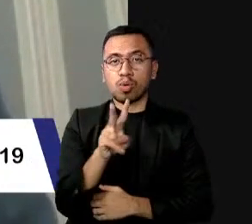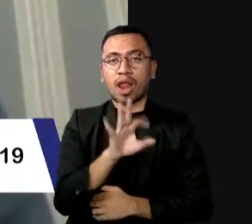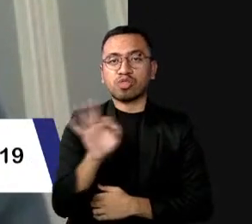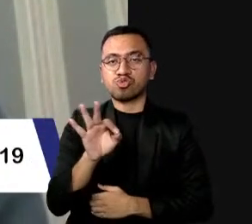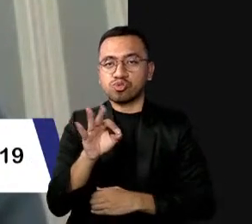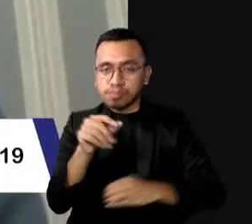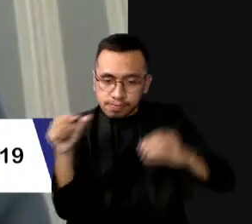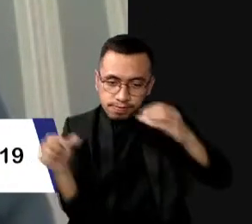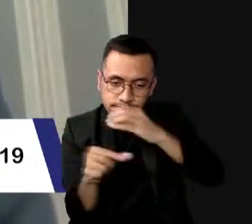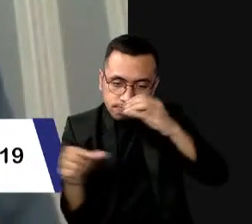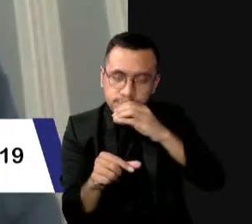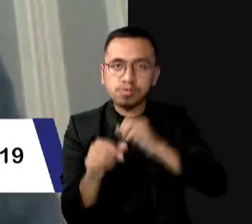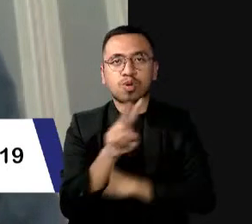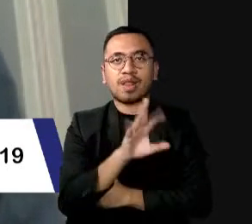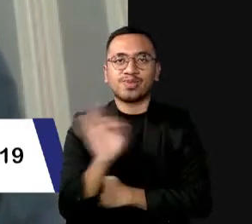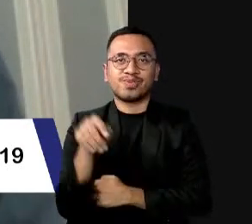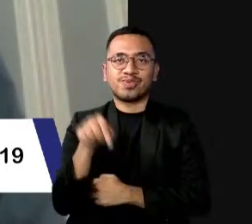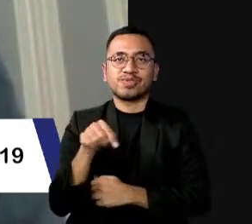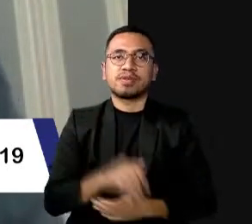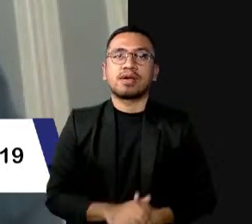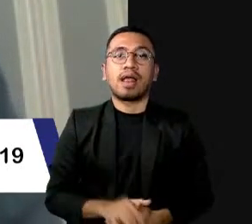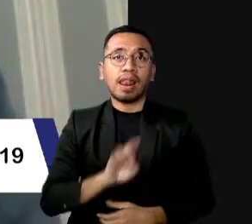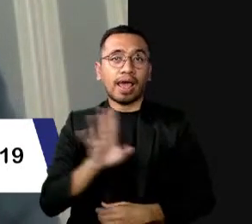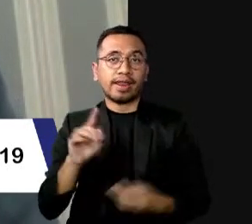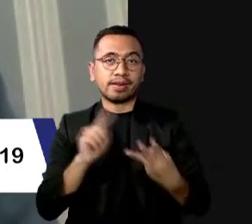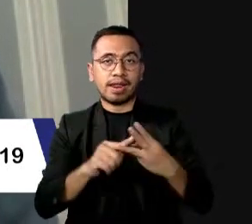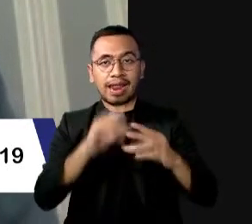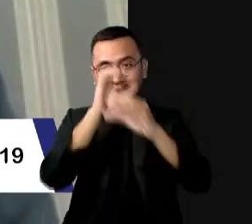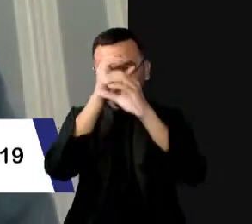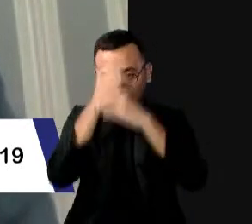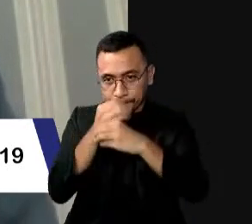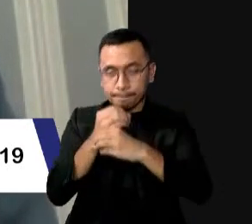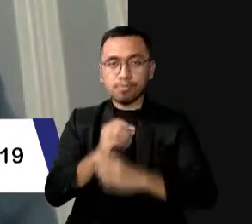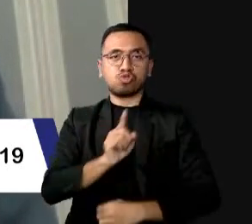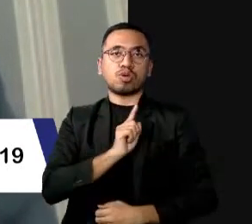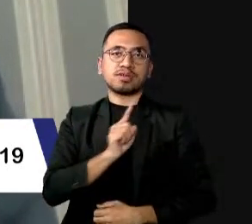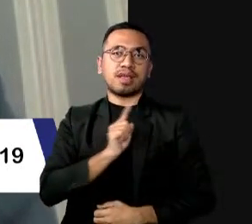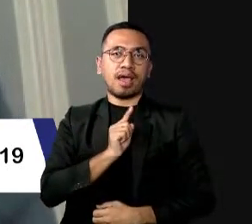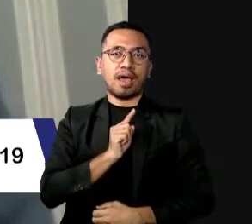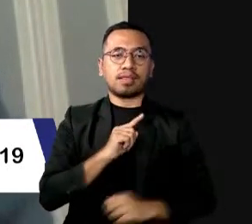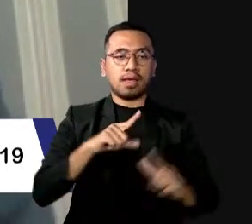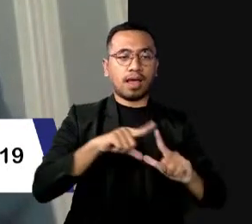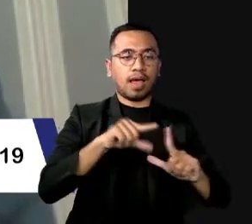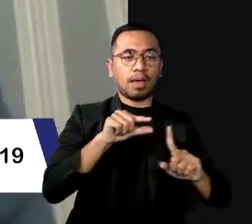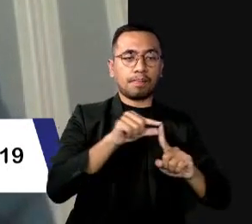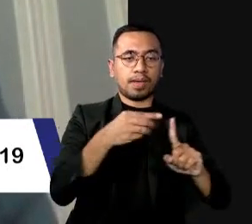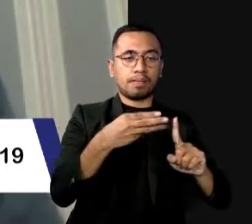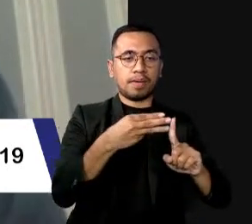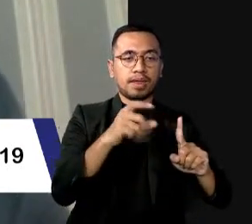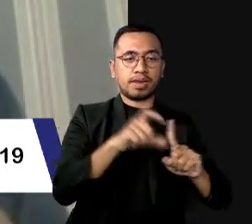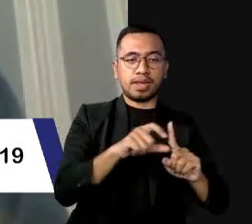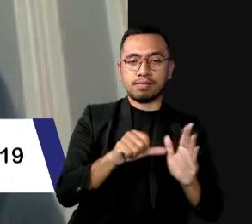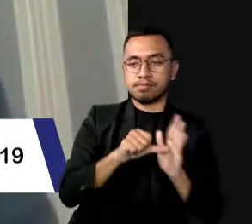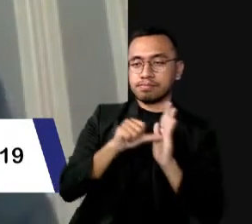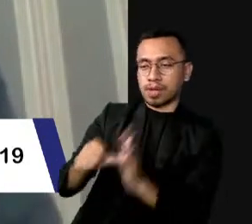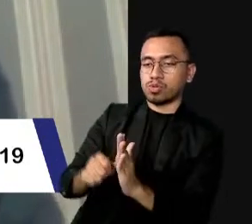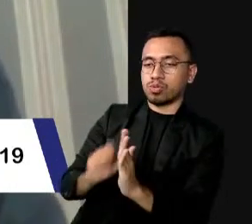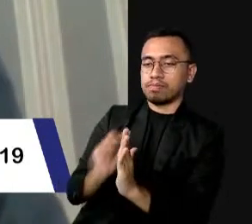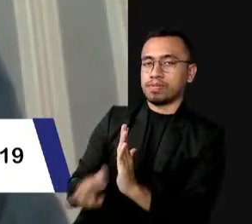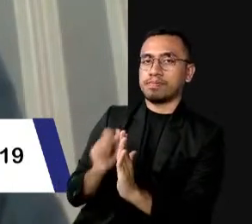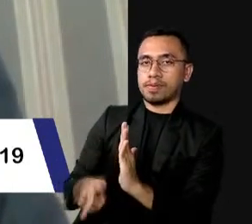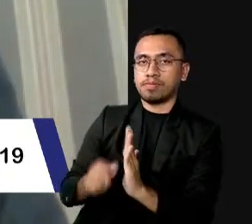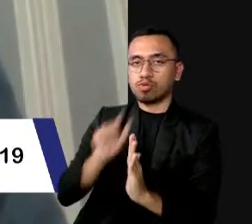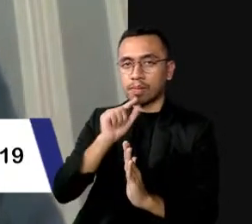200 dan kami juga kerjasama dengan laboratorium swasta didanai oleh APBD dengan beberapa laboratorium di untuk